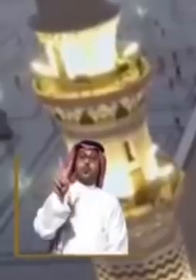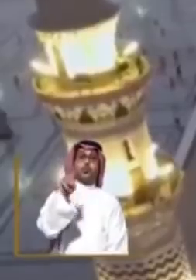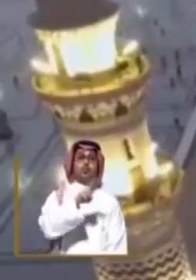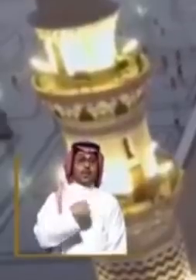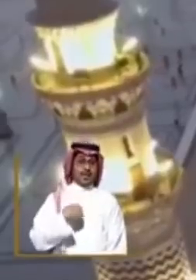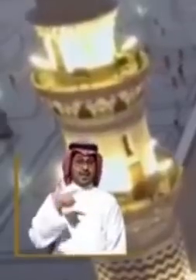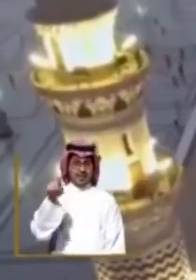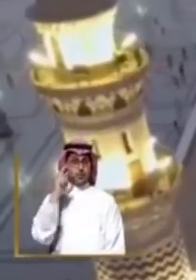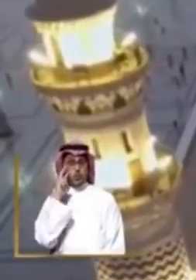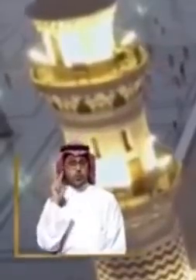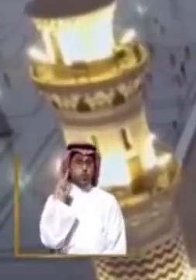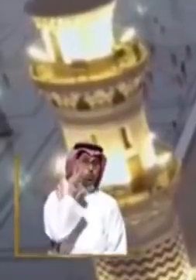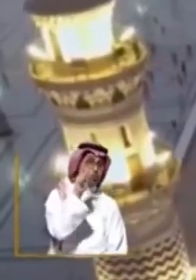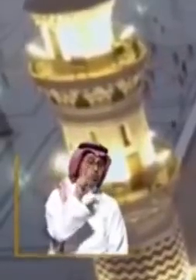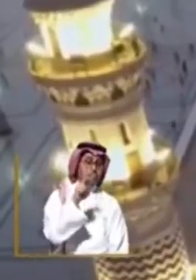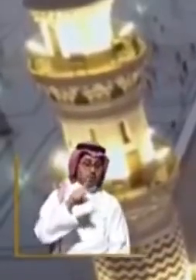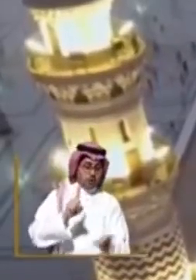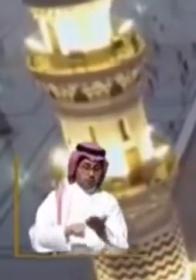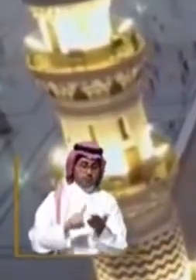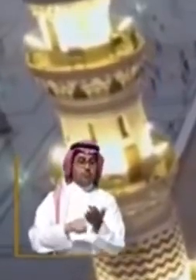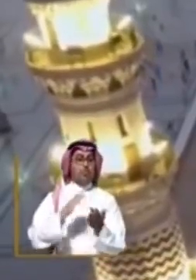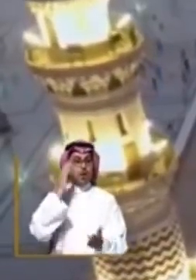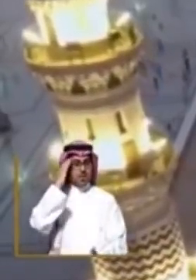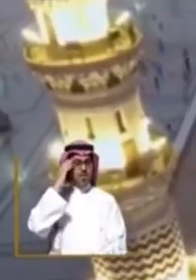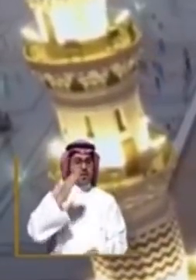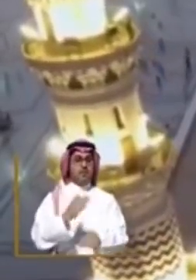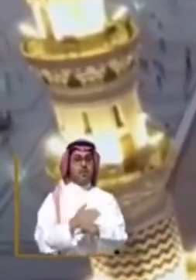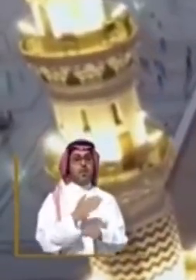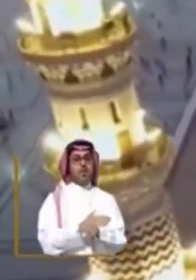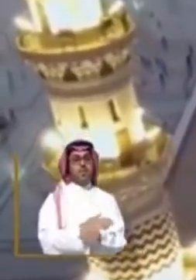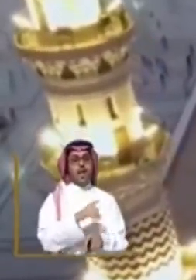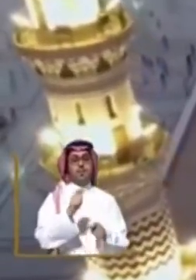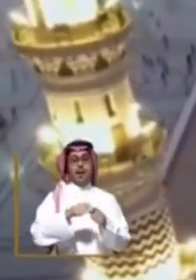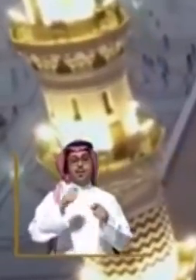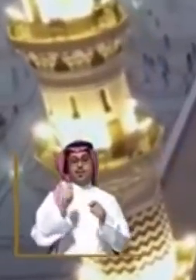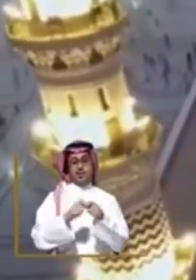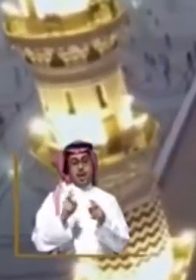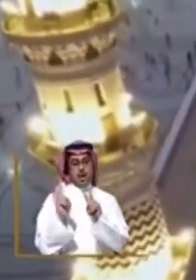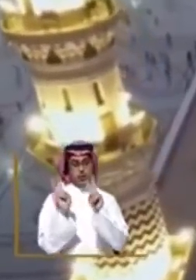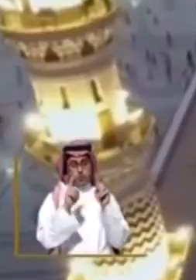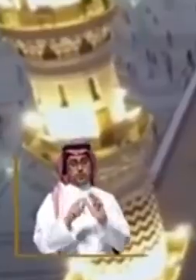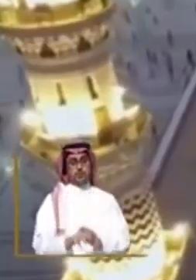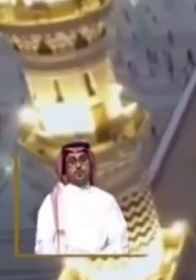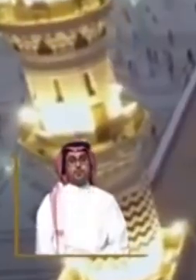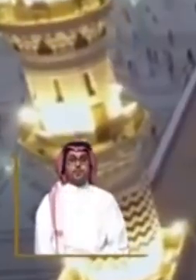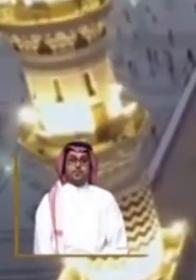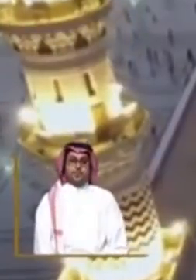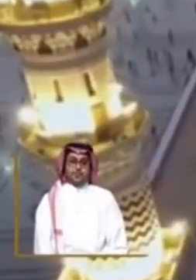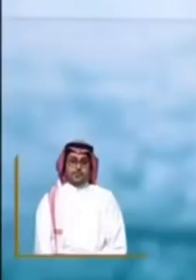الحرم ينكشف أمامه التاريخ بمنابعه الأولى.